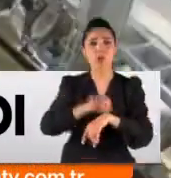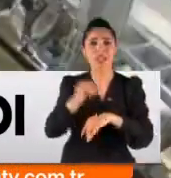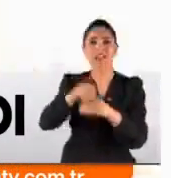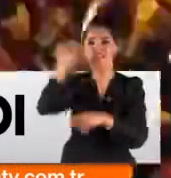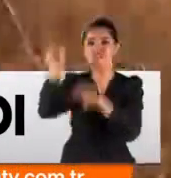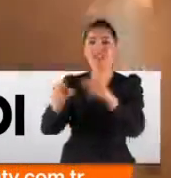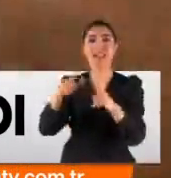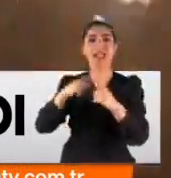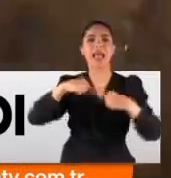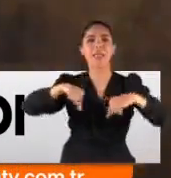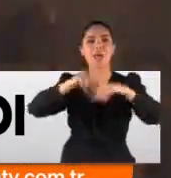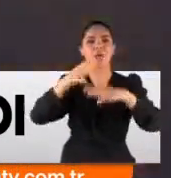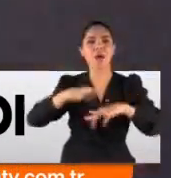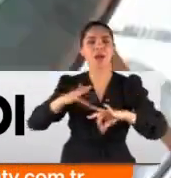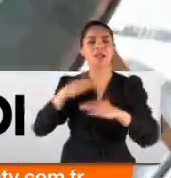kuruldaydı.